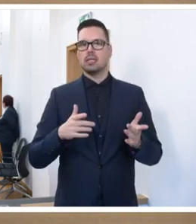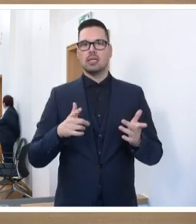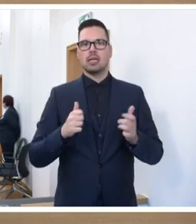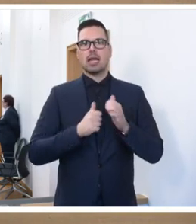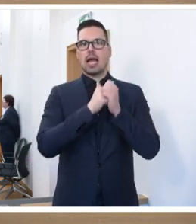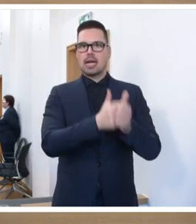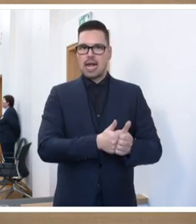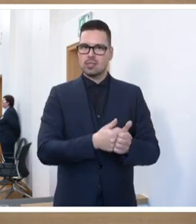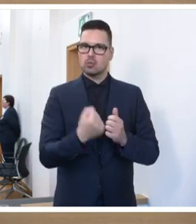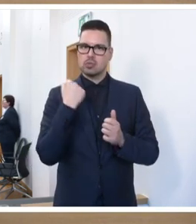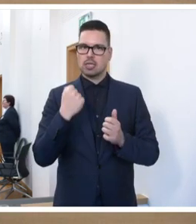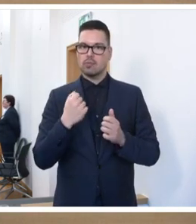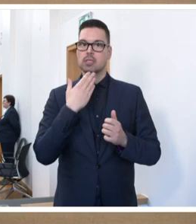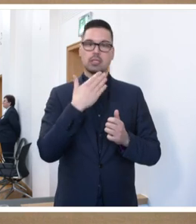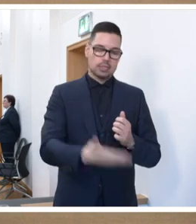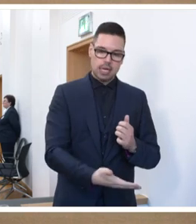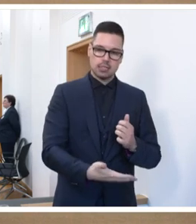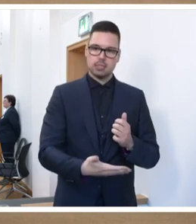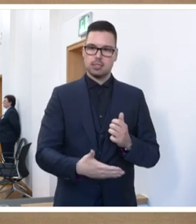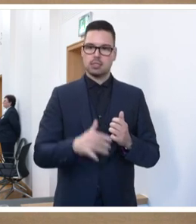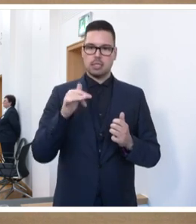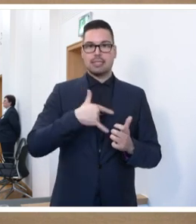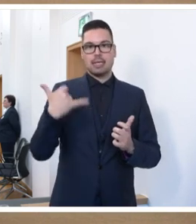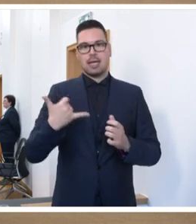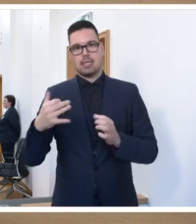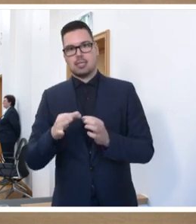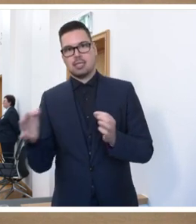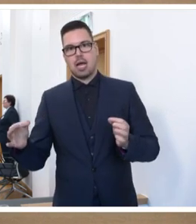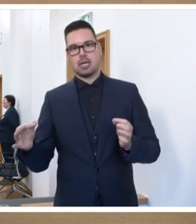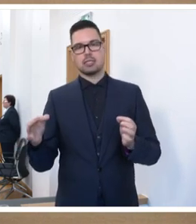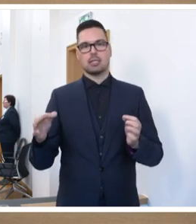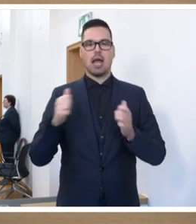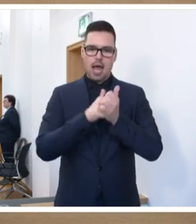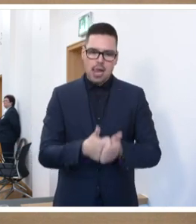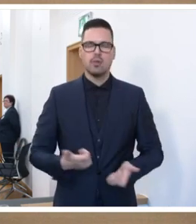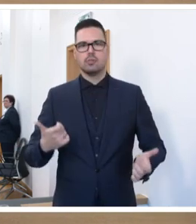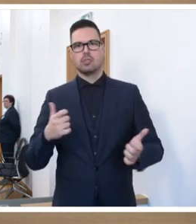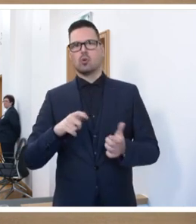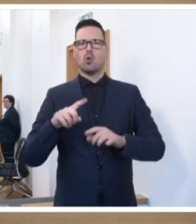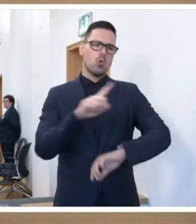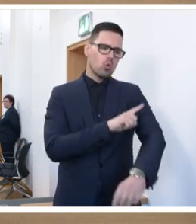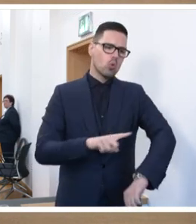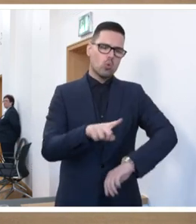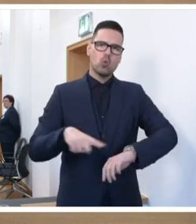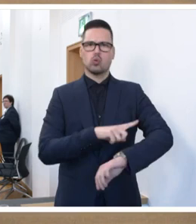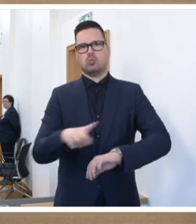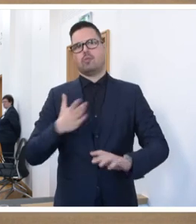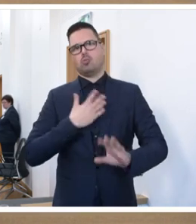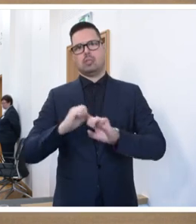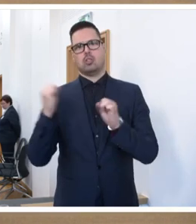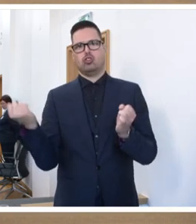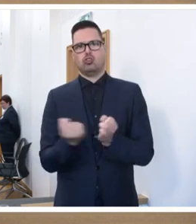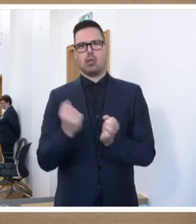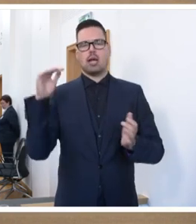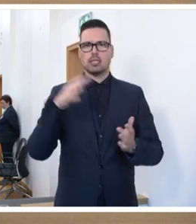gilt grundsätzlich unser großer Dank dafür, dass sie tagtäglich den Kopf für uns hinhalten, dass sie rund um die Uhr für unseren Staat da sind und